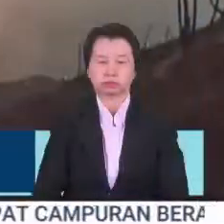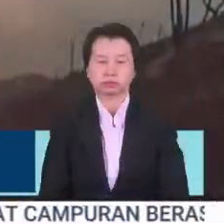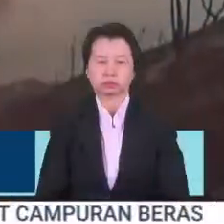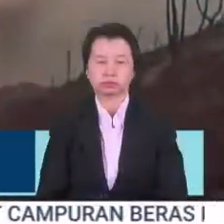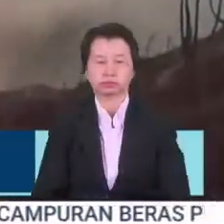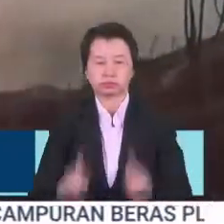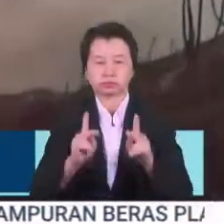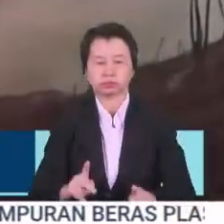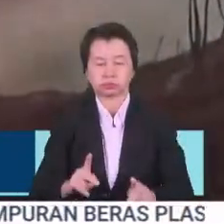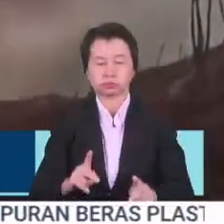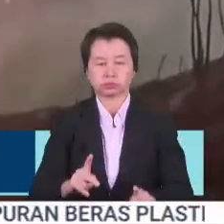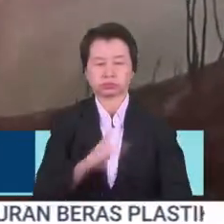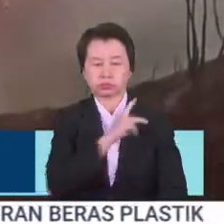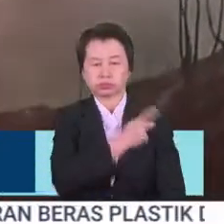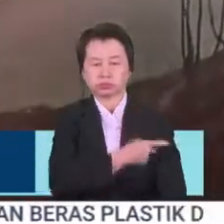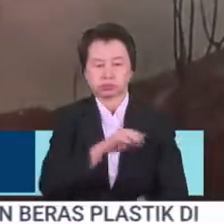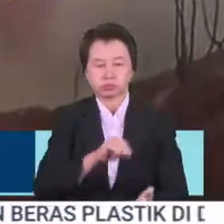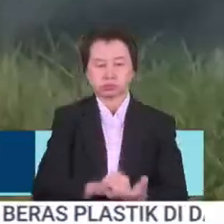Pihak berkuasa di